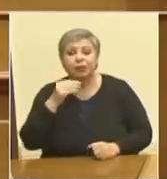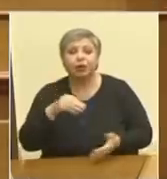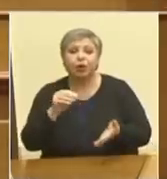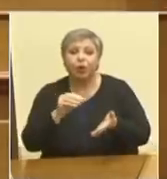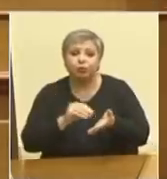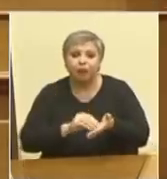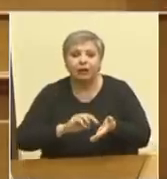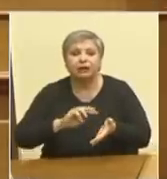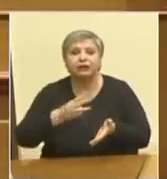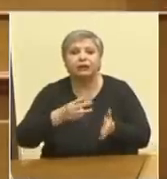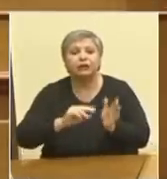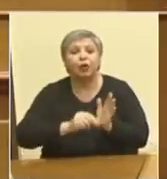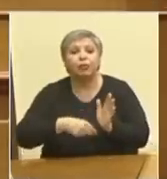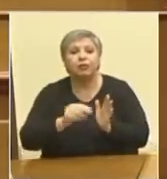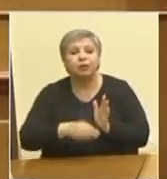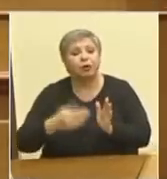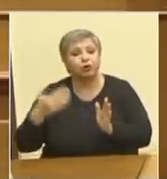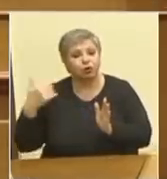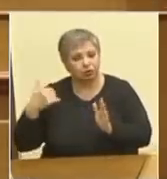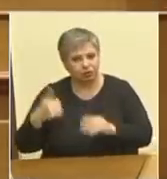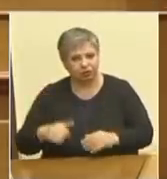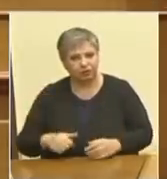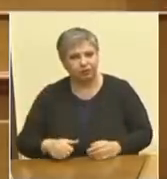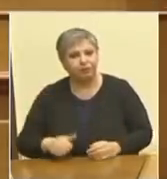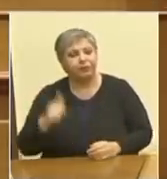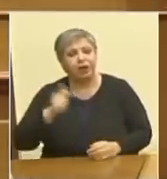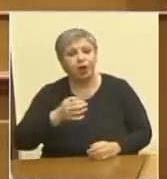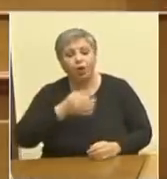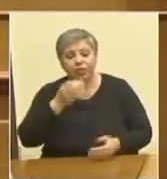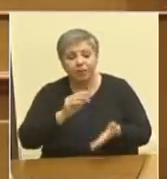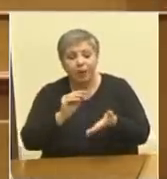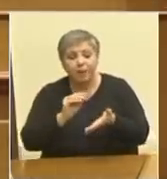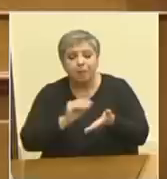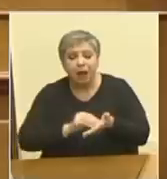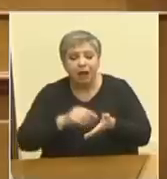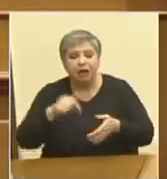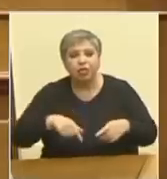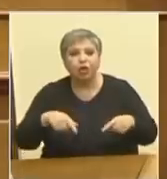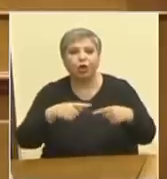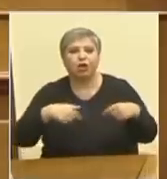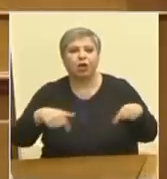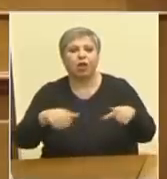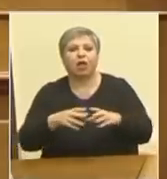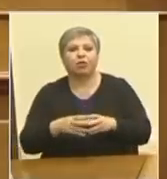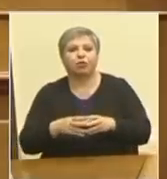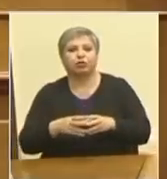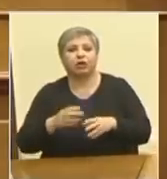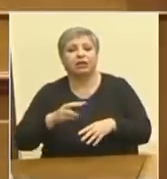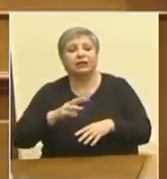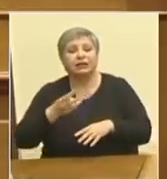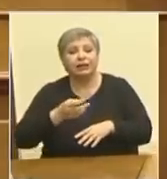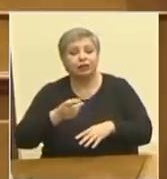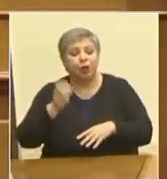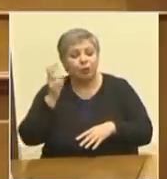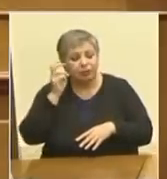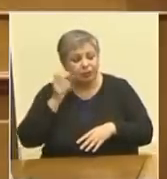Το τρίτο μνημόνιο, θα το ξαναπώ άλλη μία φορά σε αυτήν εδώ πέρα την αίθουσα. Το τρίτο μνημόνιο ήταν αχρίαστο,